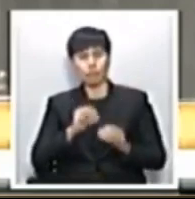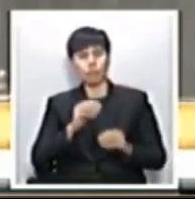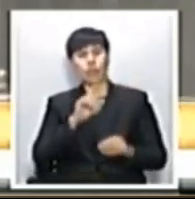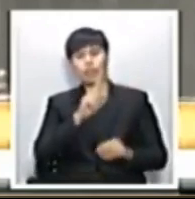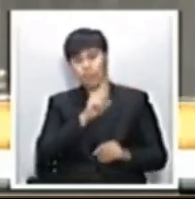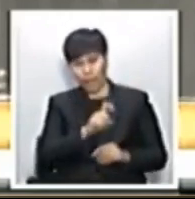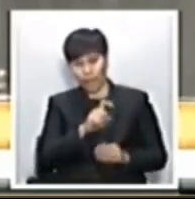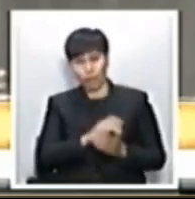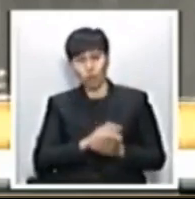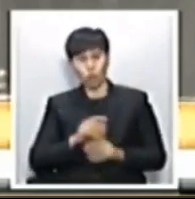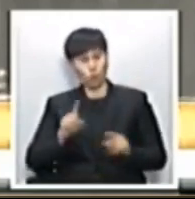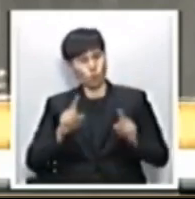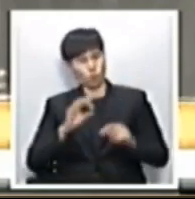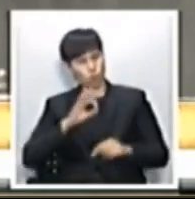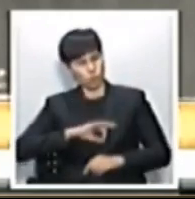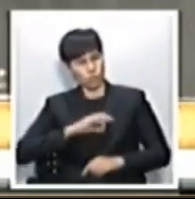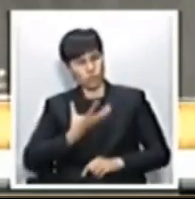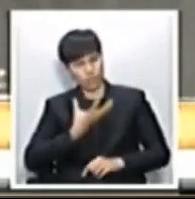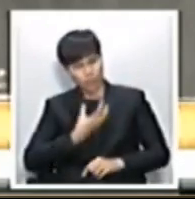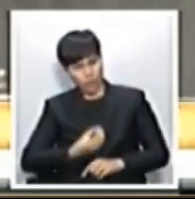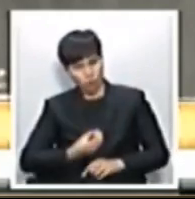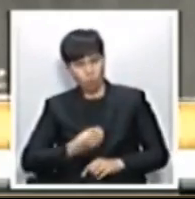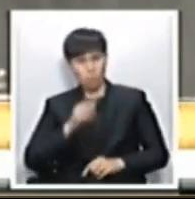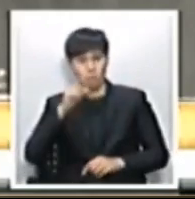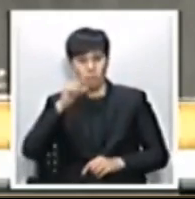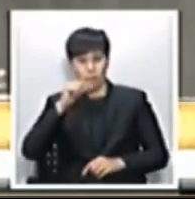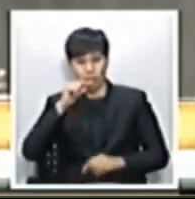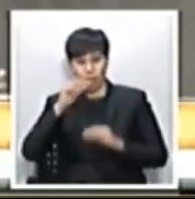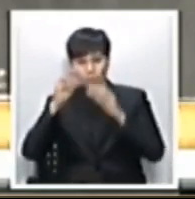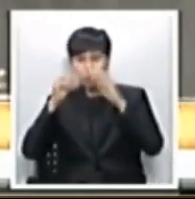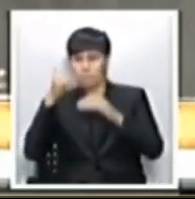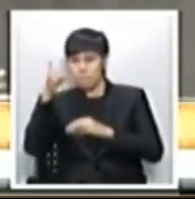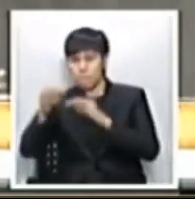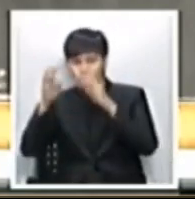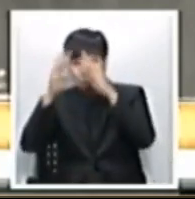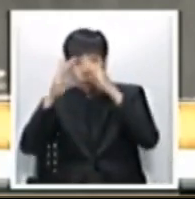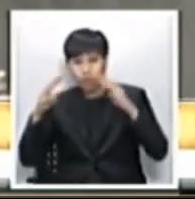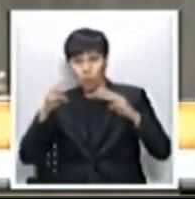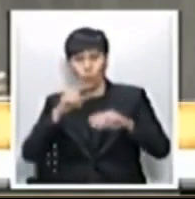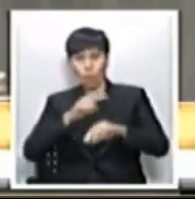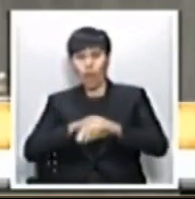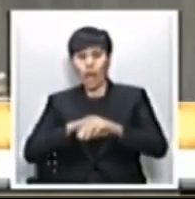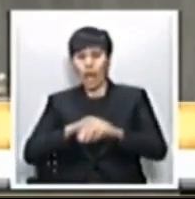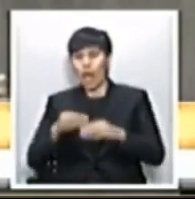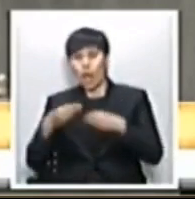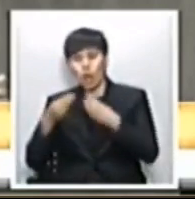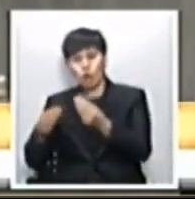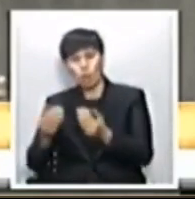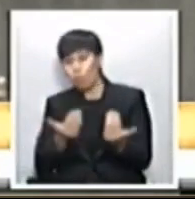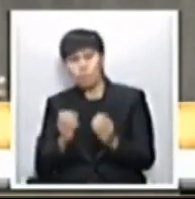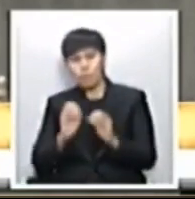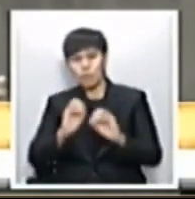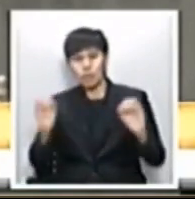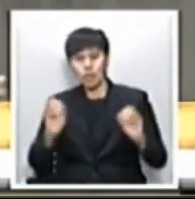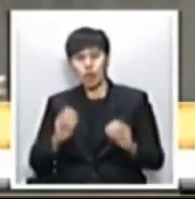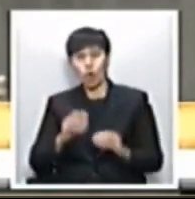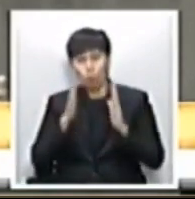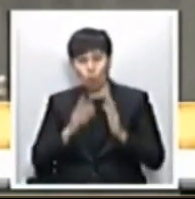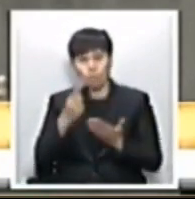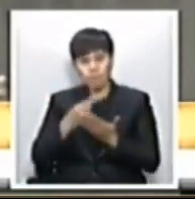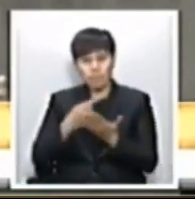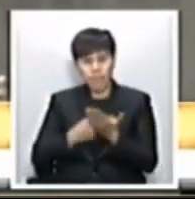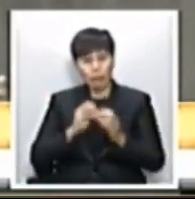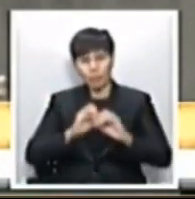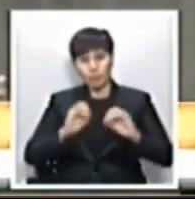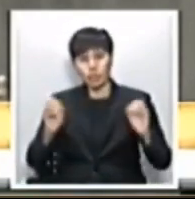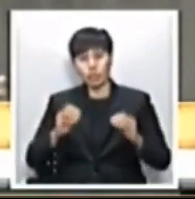และรู้สึกเศร้าใจที่แม่เนี่ยไปแต่ที่วัดไม่มีเวลาให้ลูกจนทำให้ลูกขาดที่พึ่งและไม่มีคนคอยคำปรึกษาแต่โช